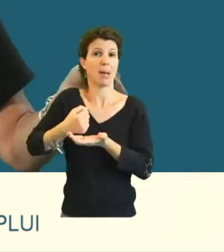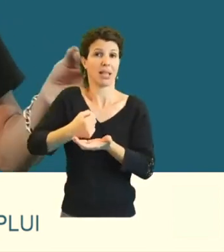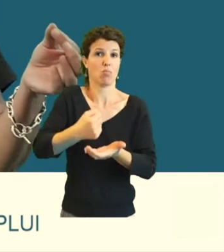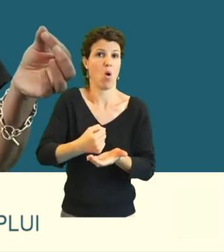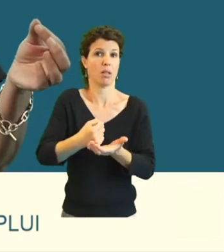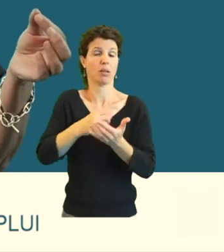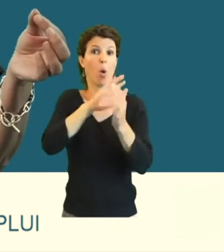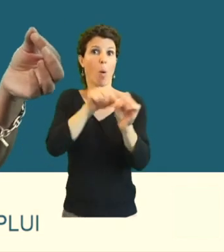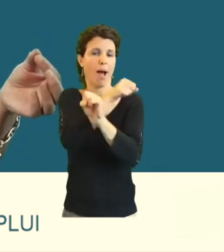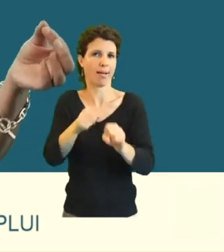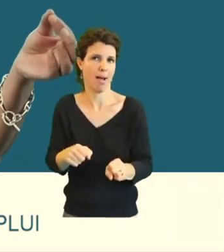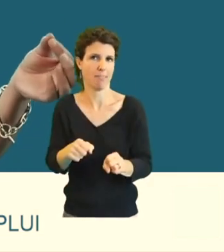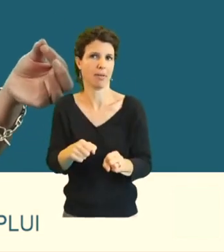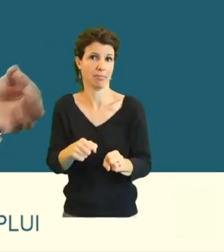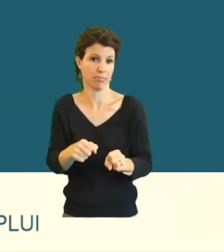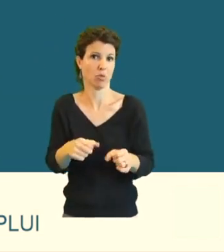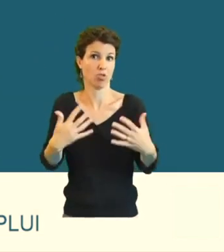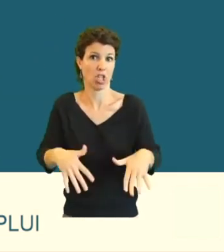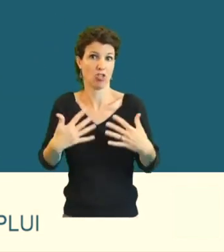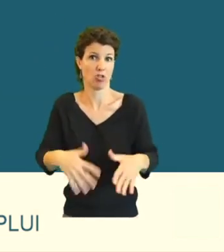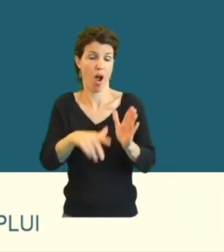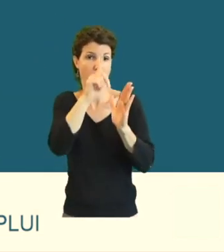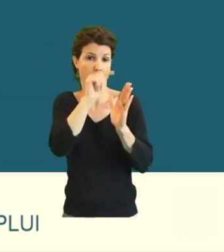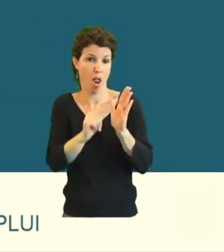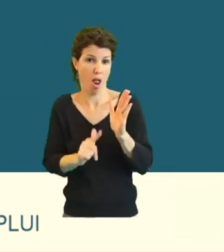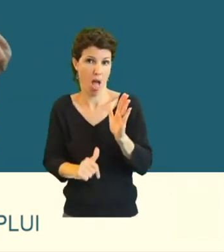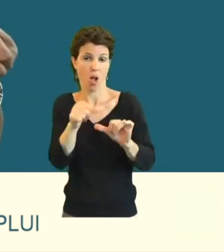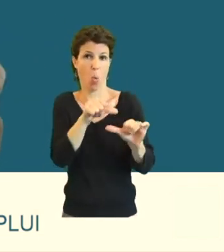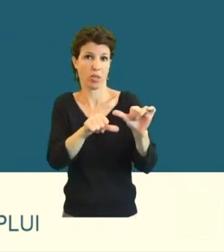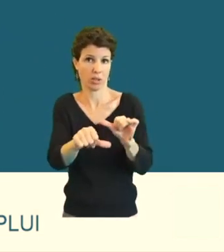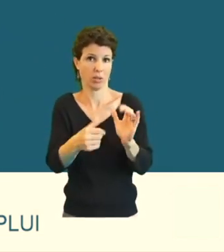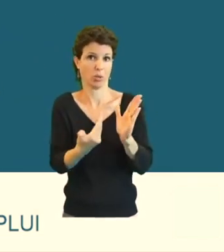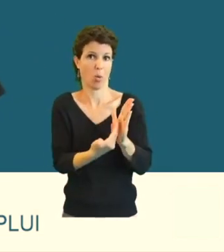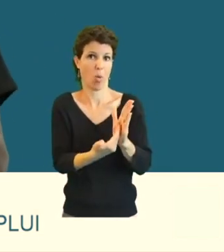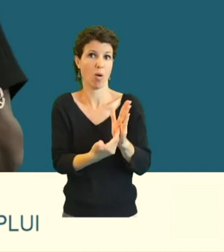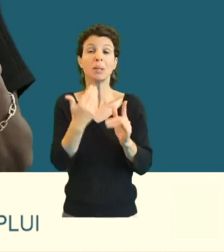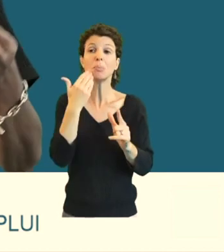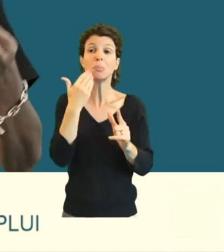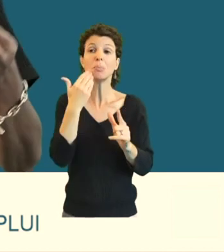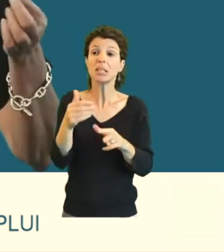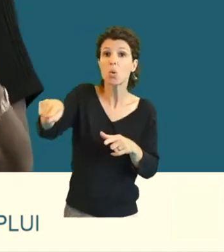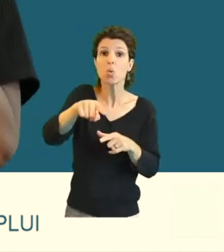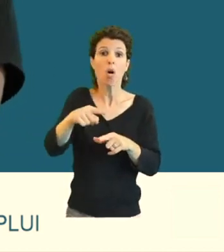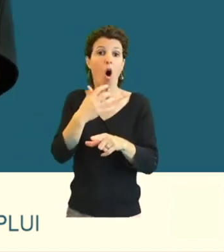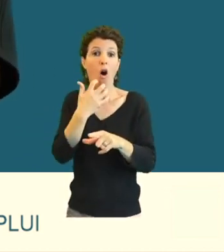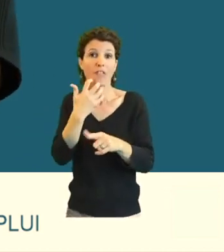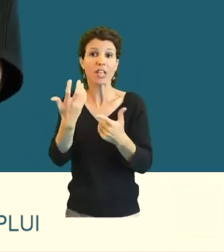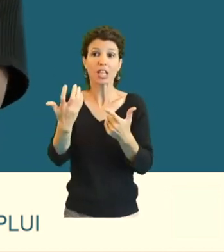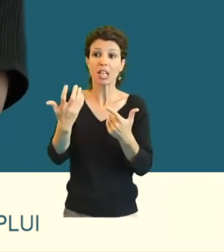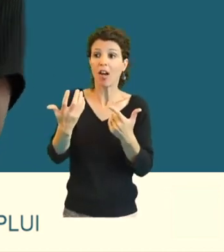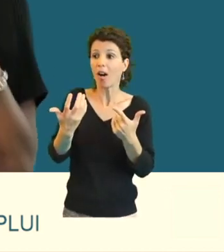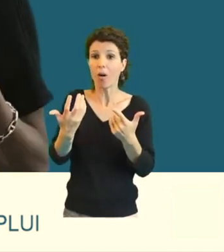si vous avez l'envie de protéger d'autres monuments ou